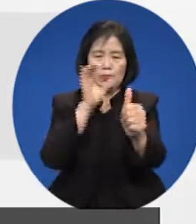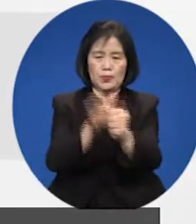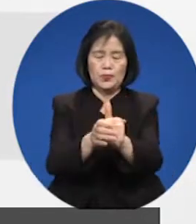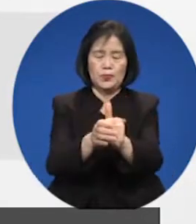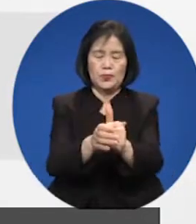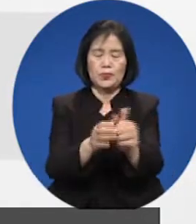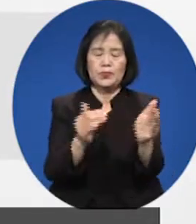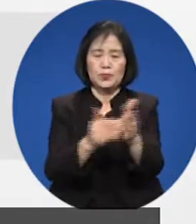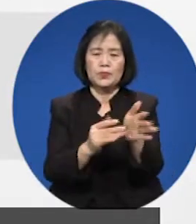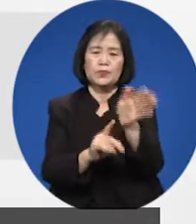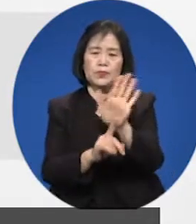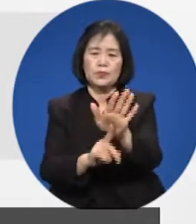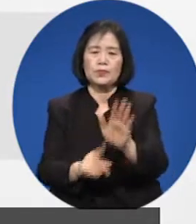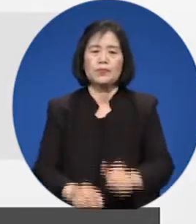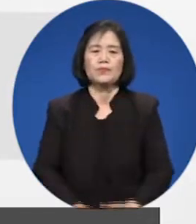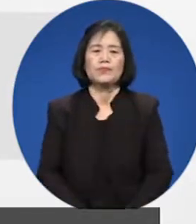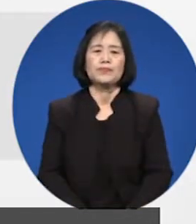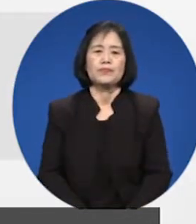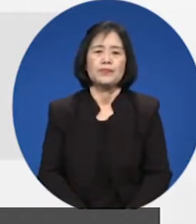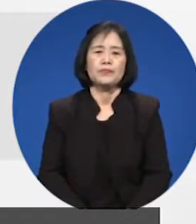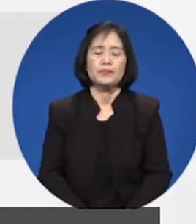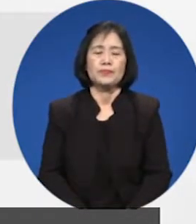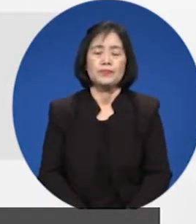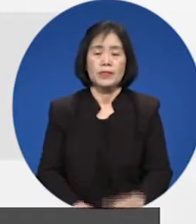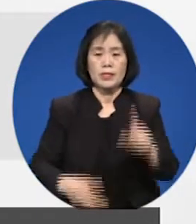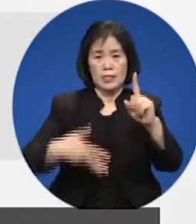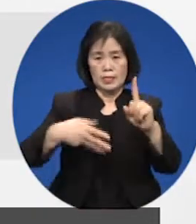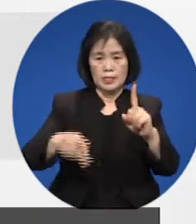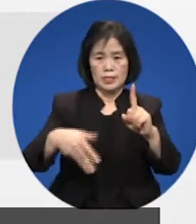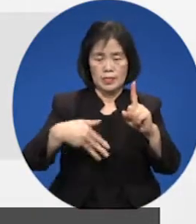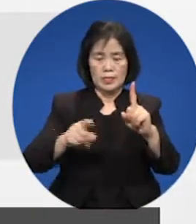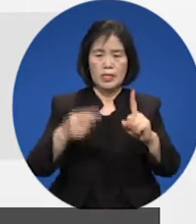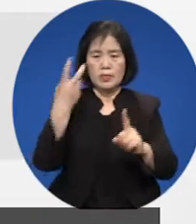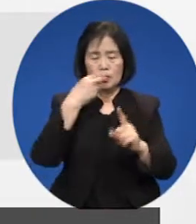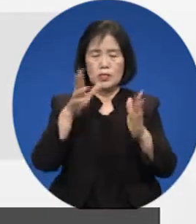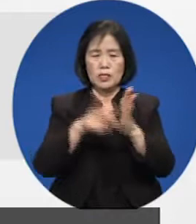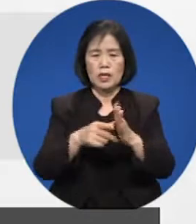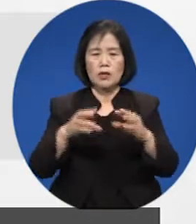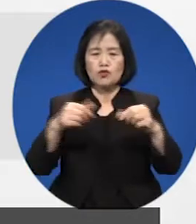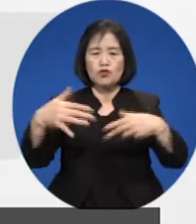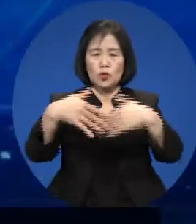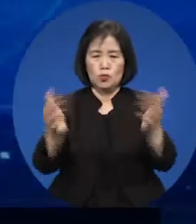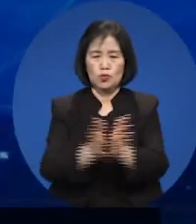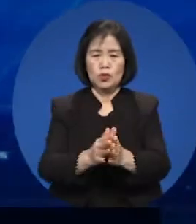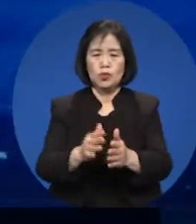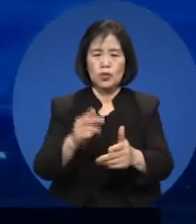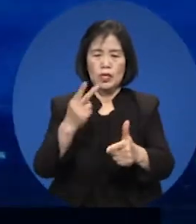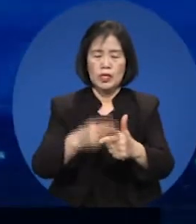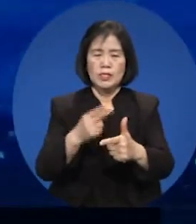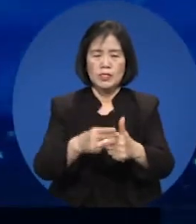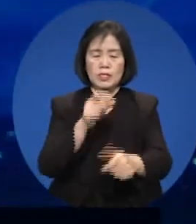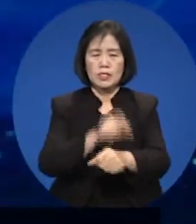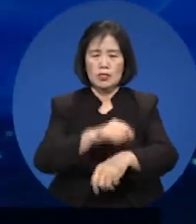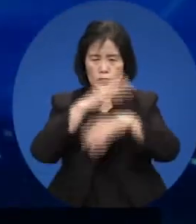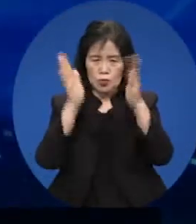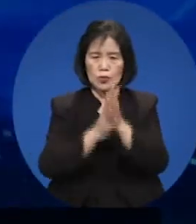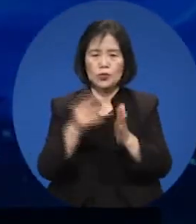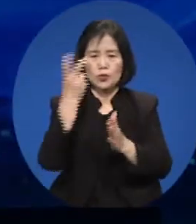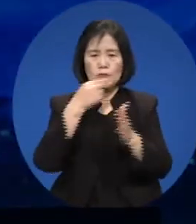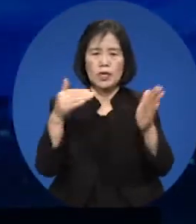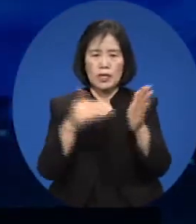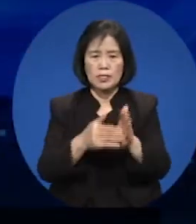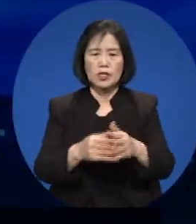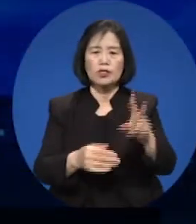발표를 했는데 아시겠지만 애 지난 1차 조세 때는요 국토부와 lh 직원 전원에 대해서 조사를 했었습니다